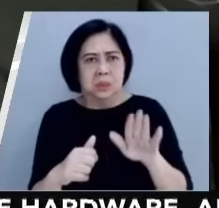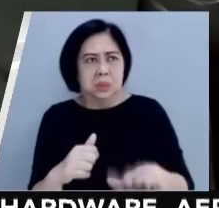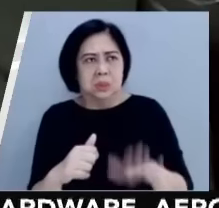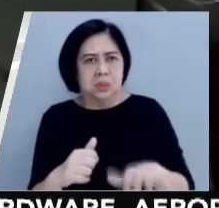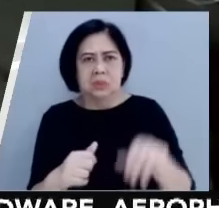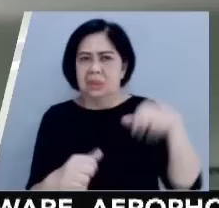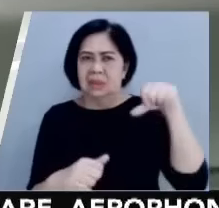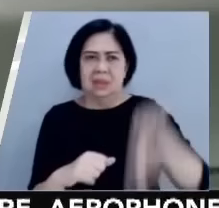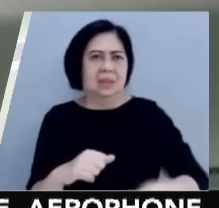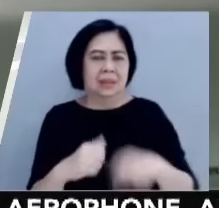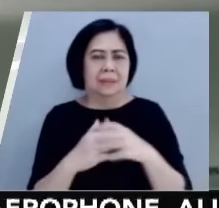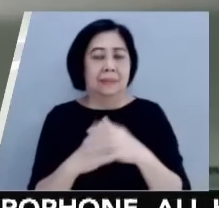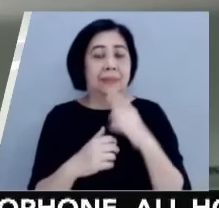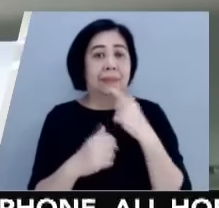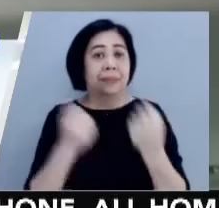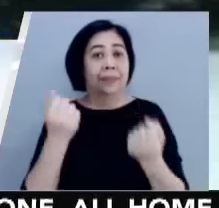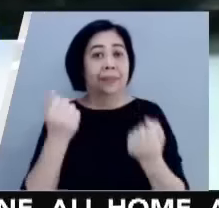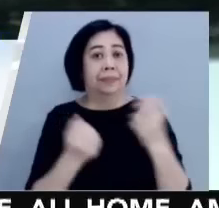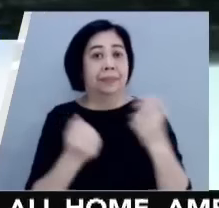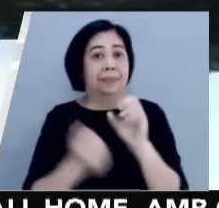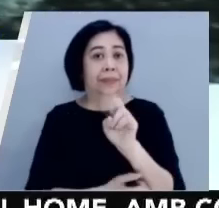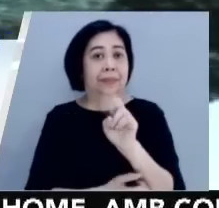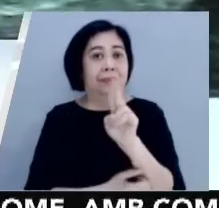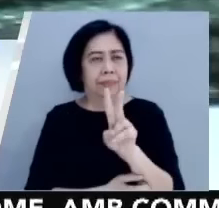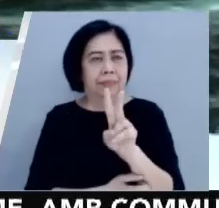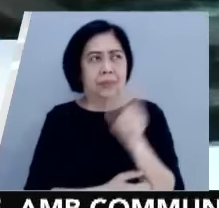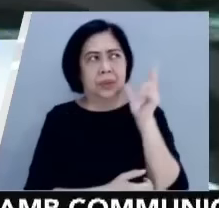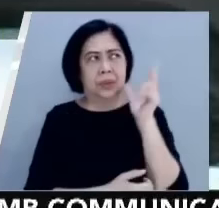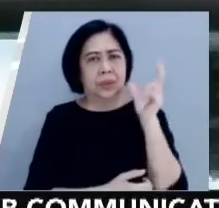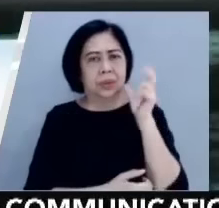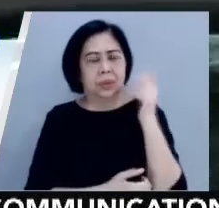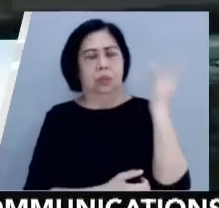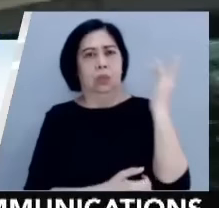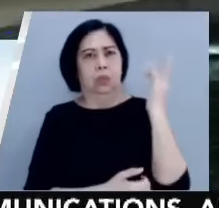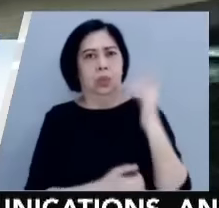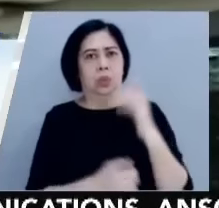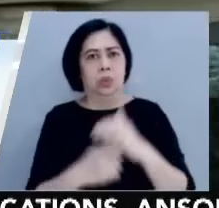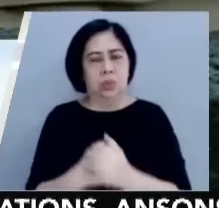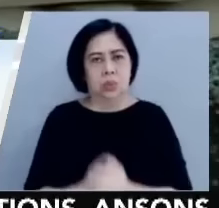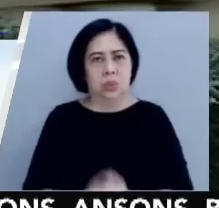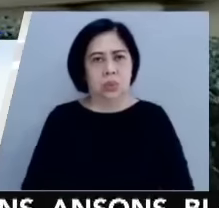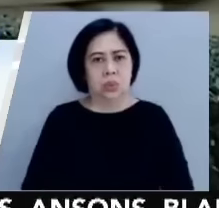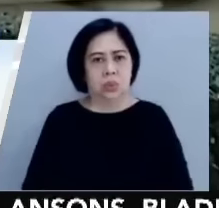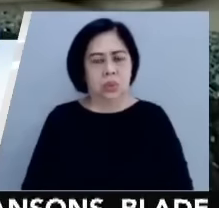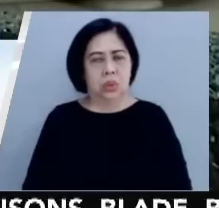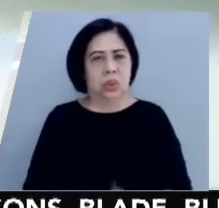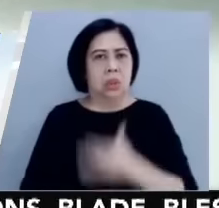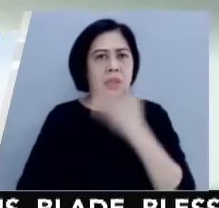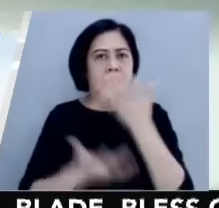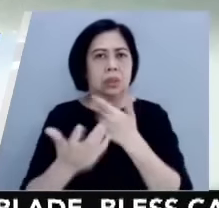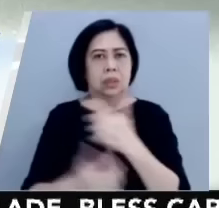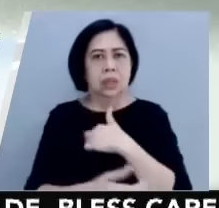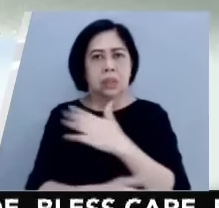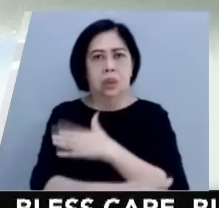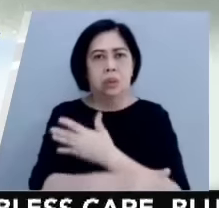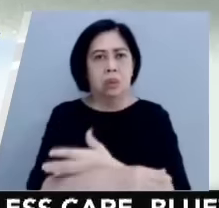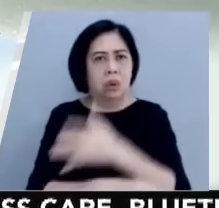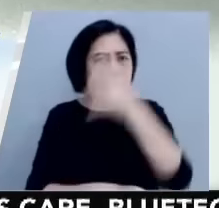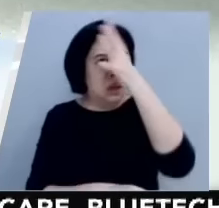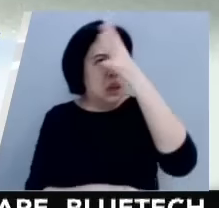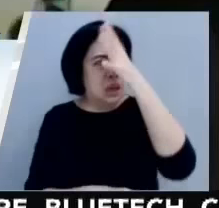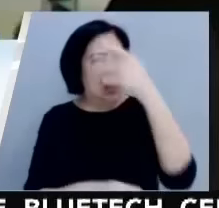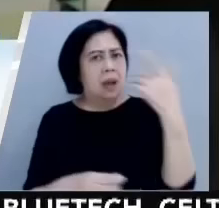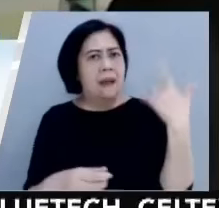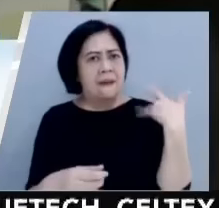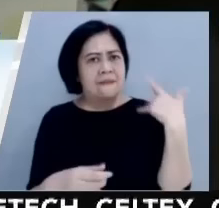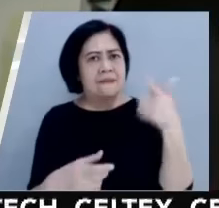Ayon naman sa driver ng SUV, nakarinig daw siya ng kalabog. Tapos sumigaw yung anak ko, sabi niya, ama, sabi niya,